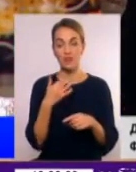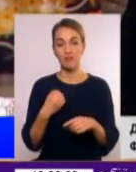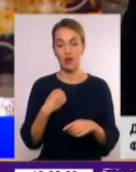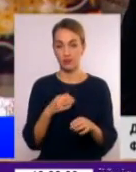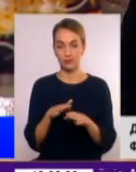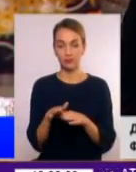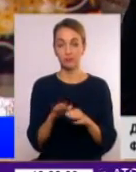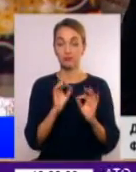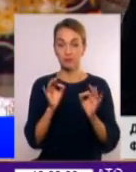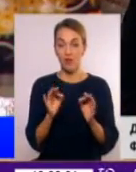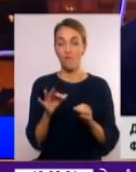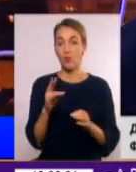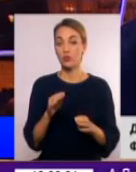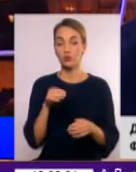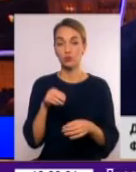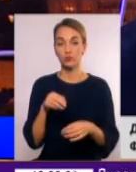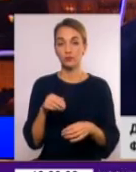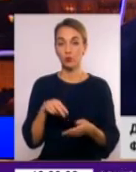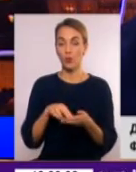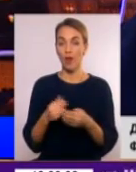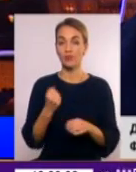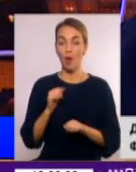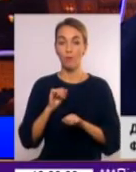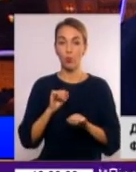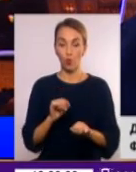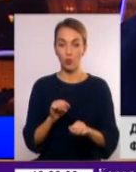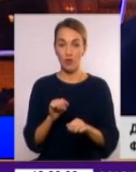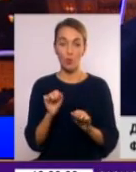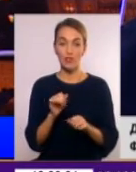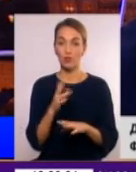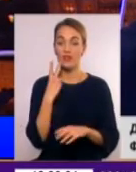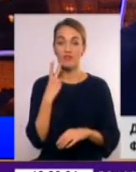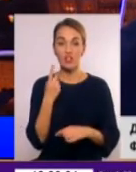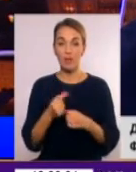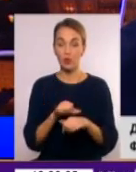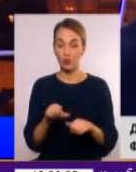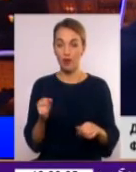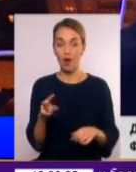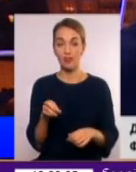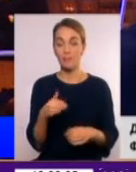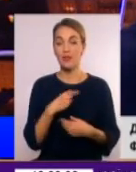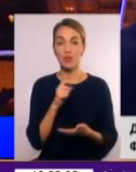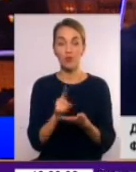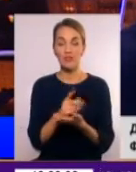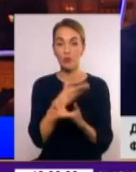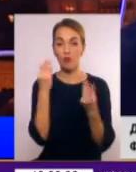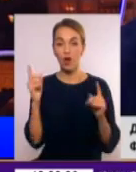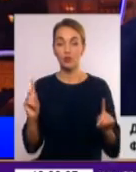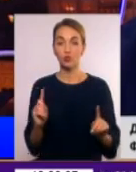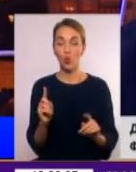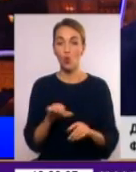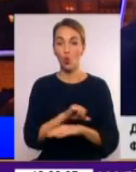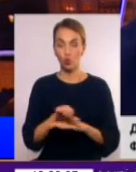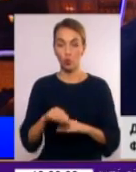Вони стоять на блокпостах, да, може вони не завжди знаходяться на передовій, але з іншого боку, знов-таки, ми не повинні забувати, що